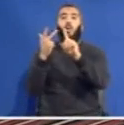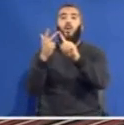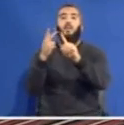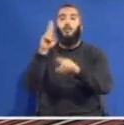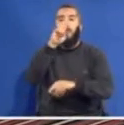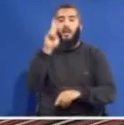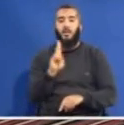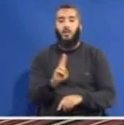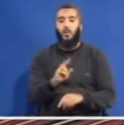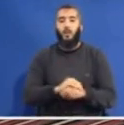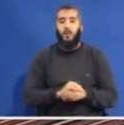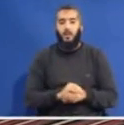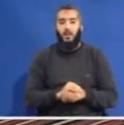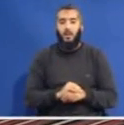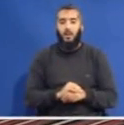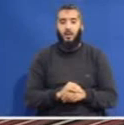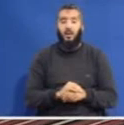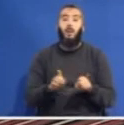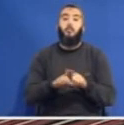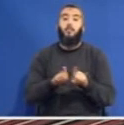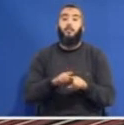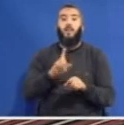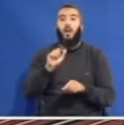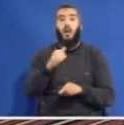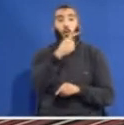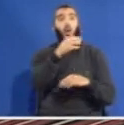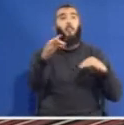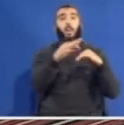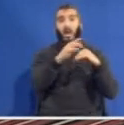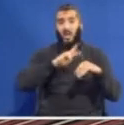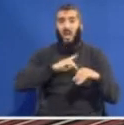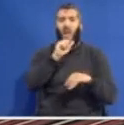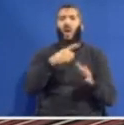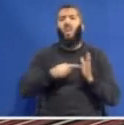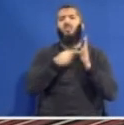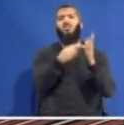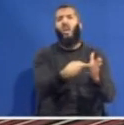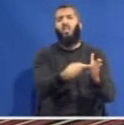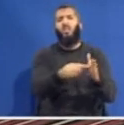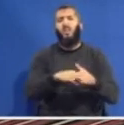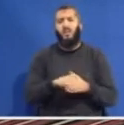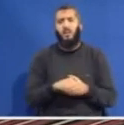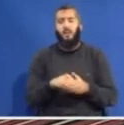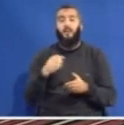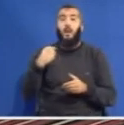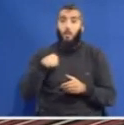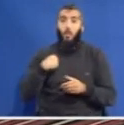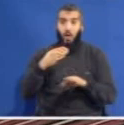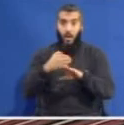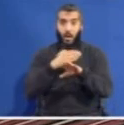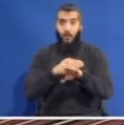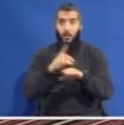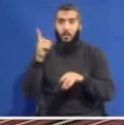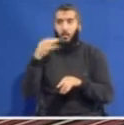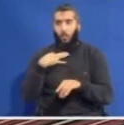السؤال الثالث كان متعلق به. هو فيه ديون ديون بزاف. ايوه وانا كنت زعما نقول